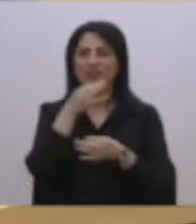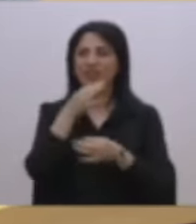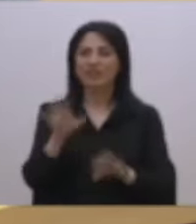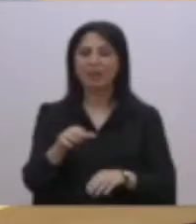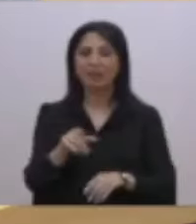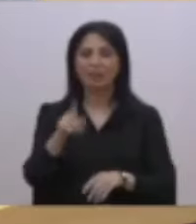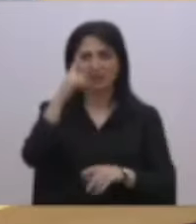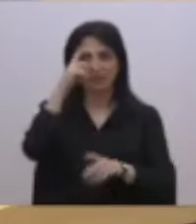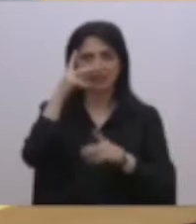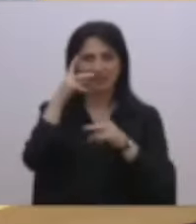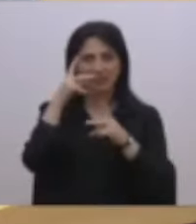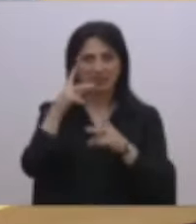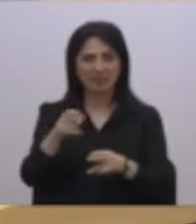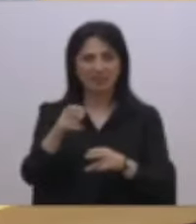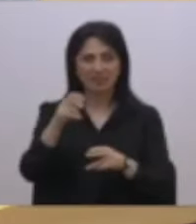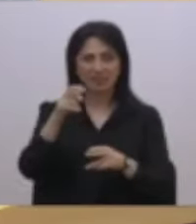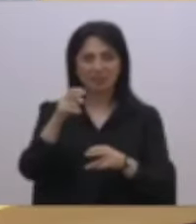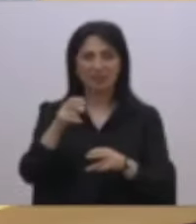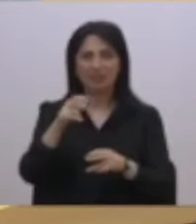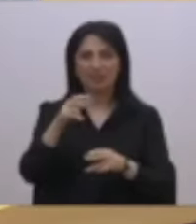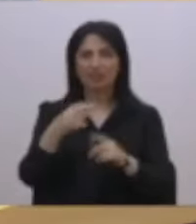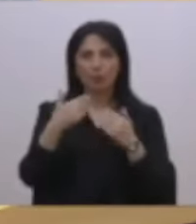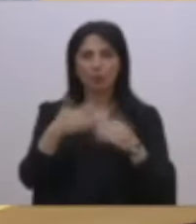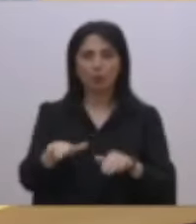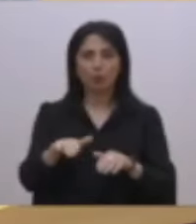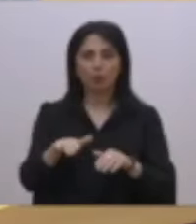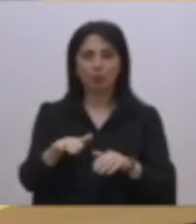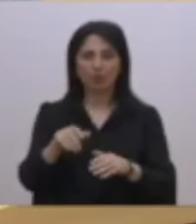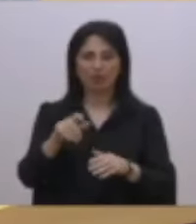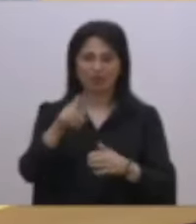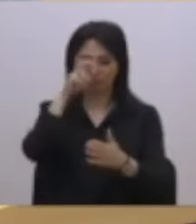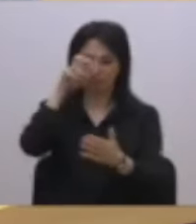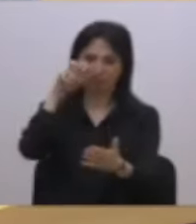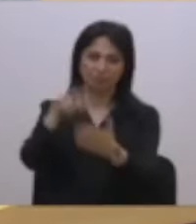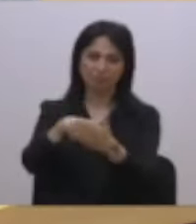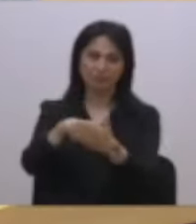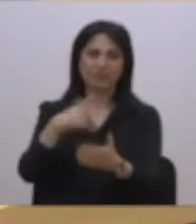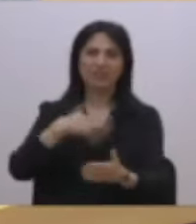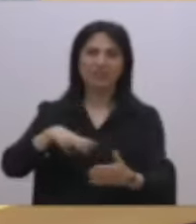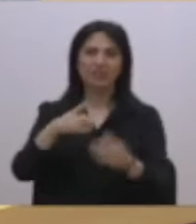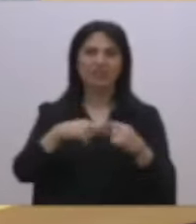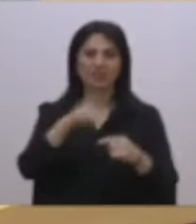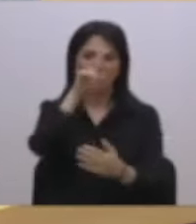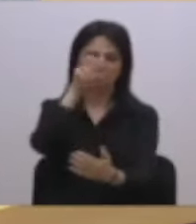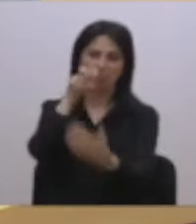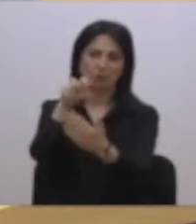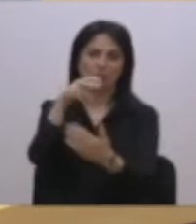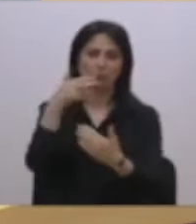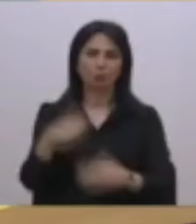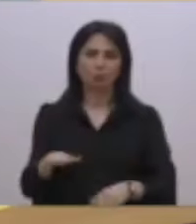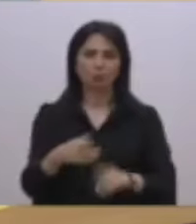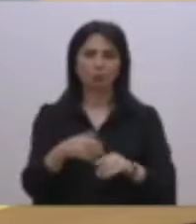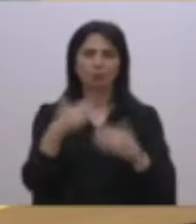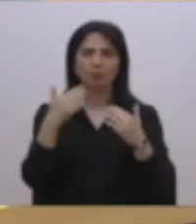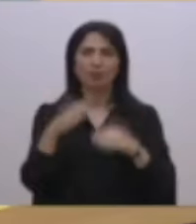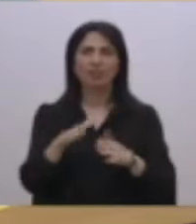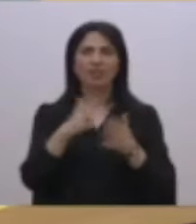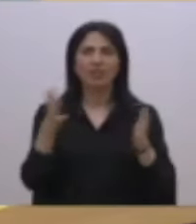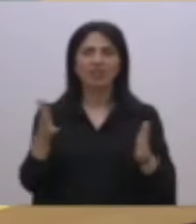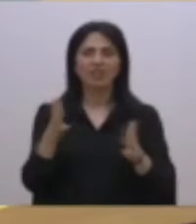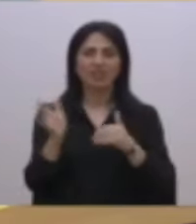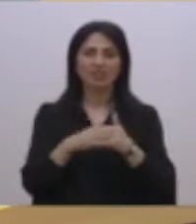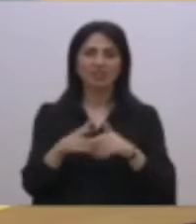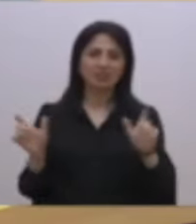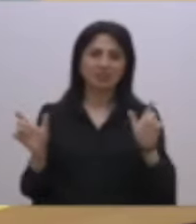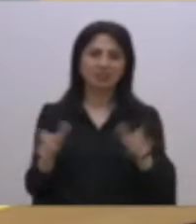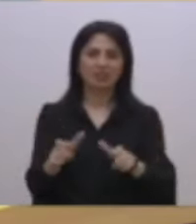ნებისმიერი სტიგმა, დაღმა, დამღა უკვე დაგაკისრათ საქართველოს საზოგადოებამ. და ყველაზე უფრო დიდი